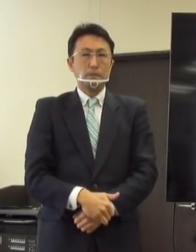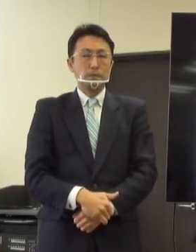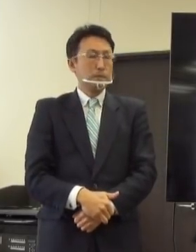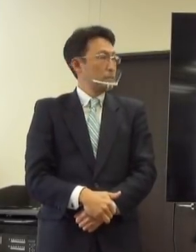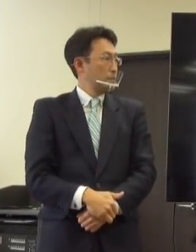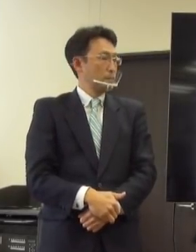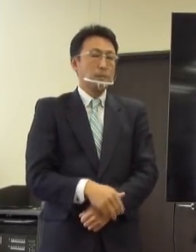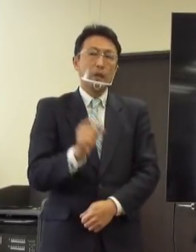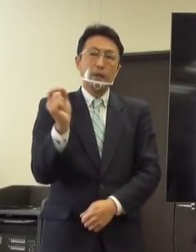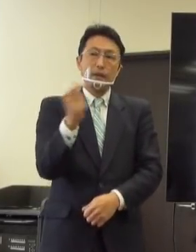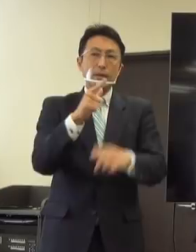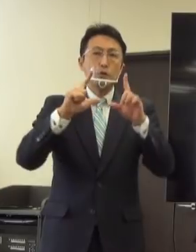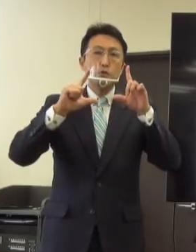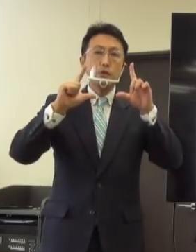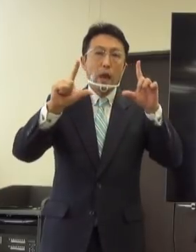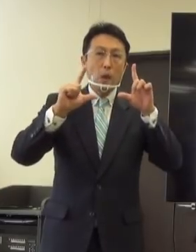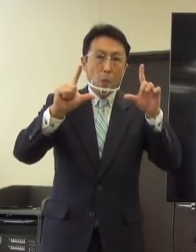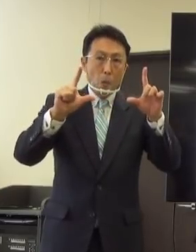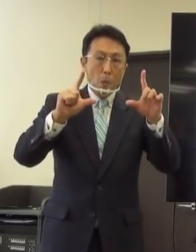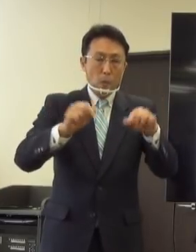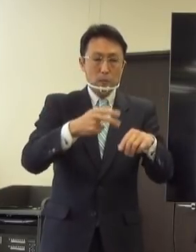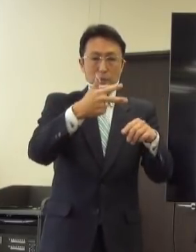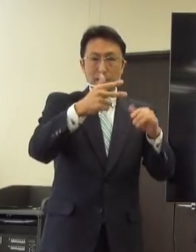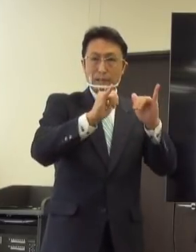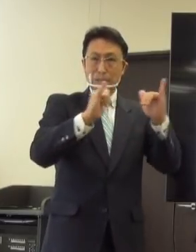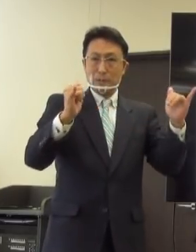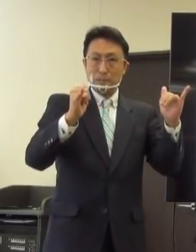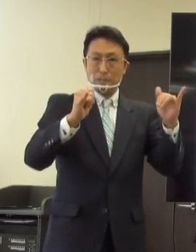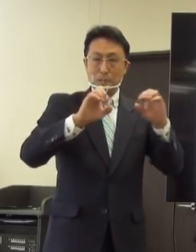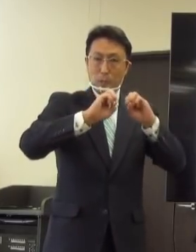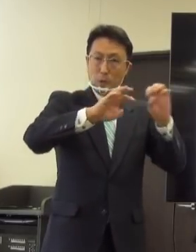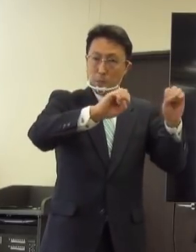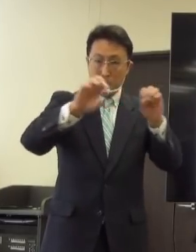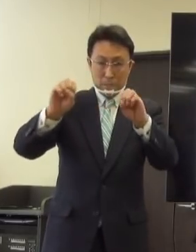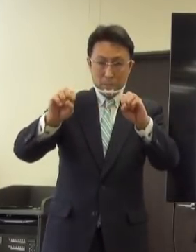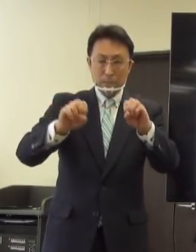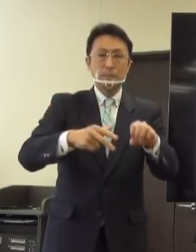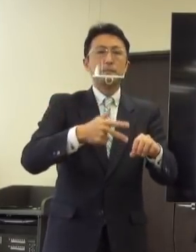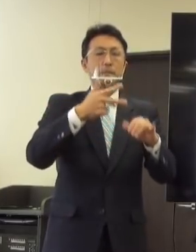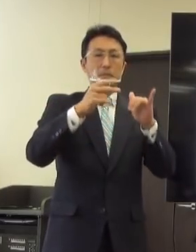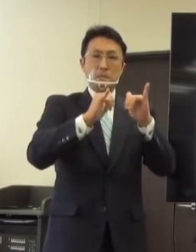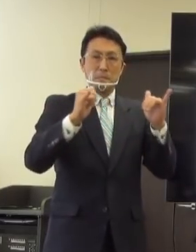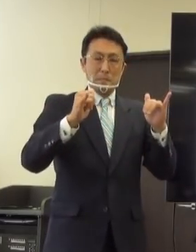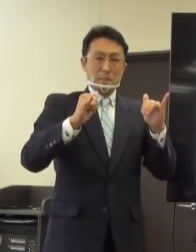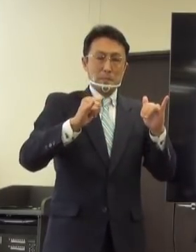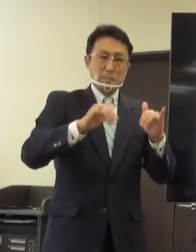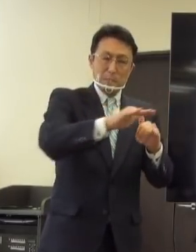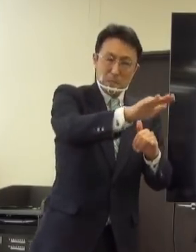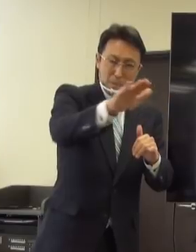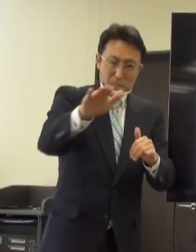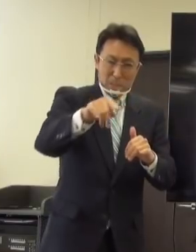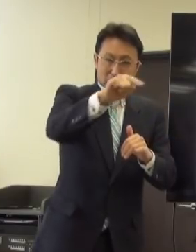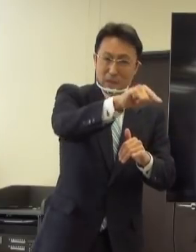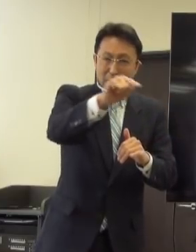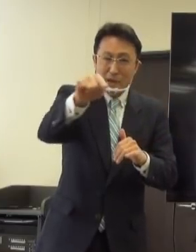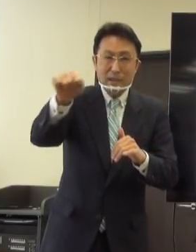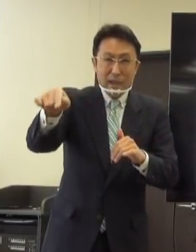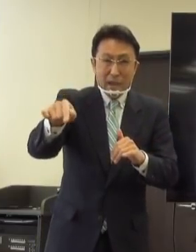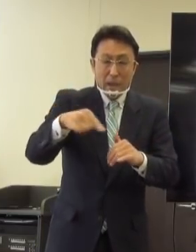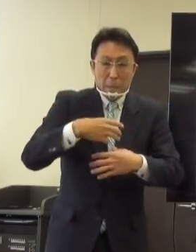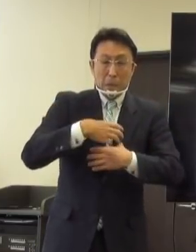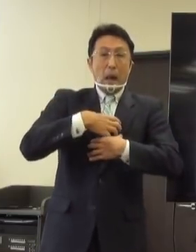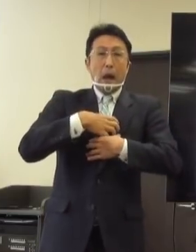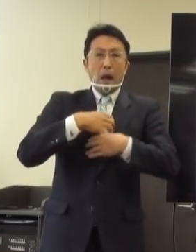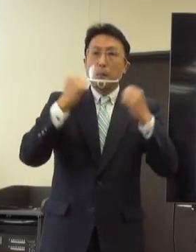緊急警報の市民への呼びかけであります。やはり市民の中では危機感についての温度差がかなりあ